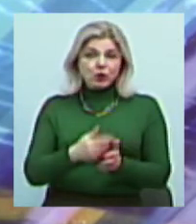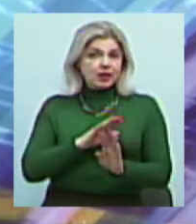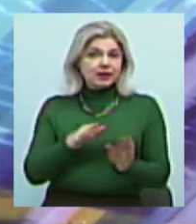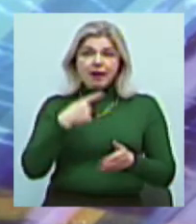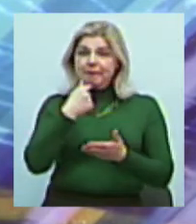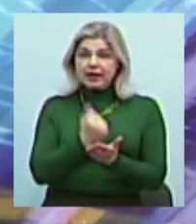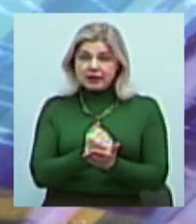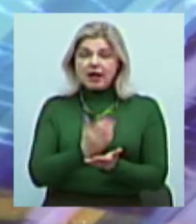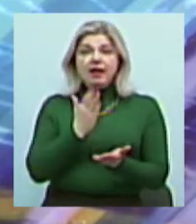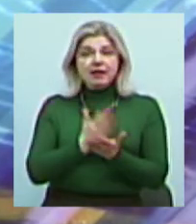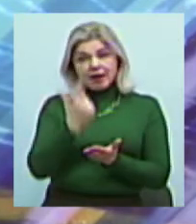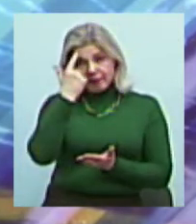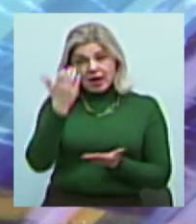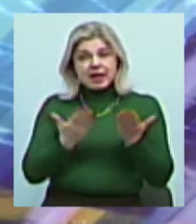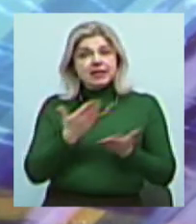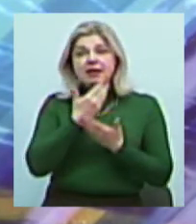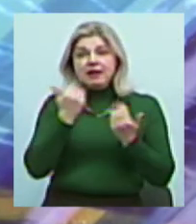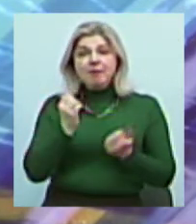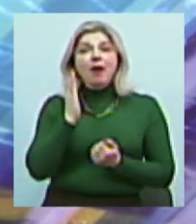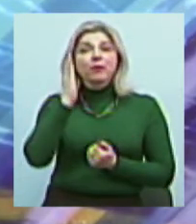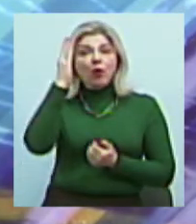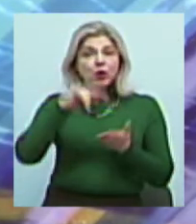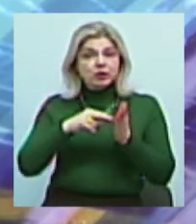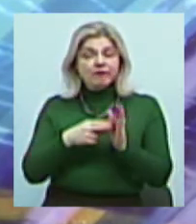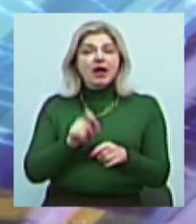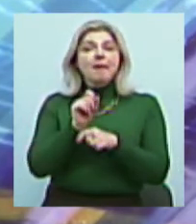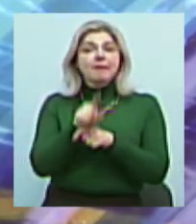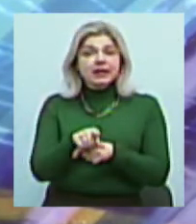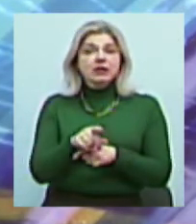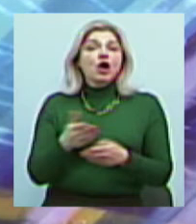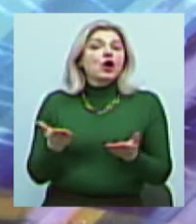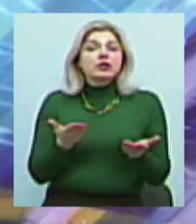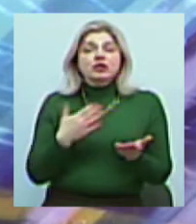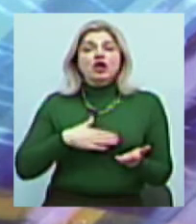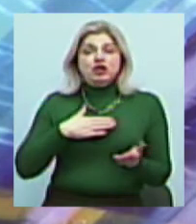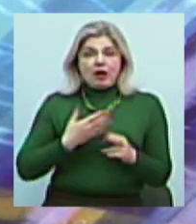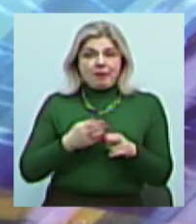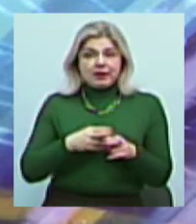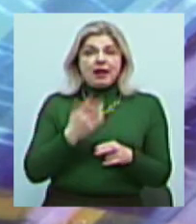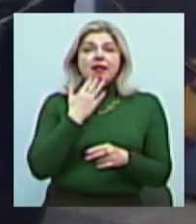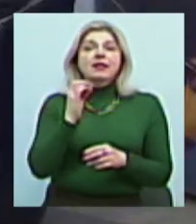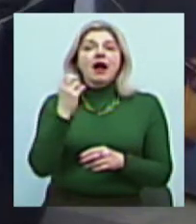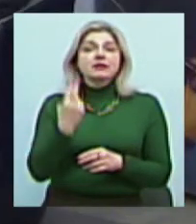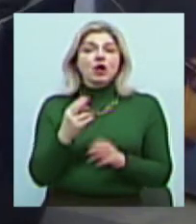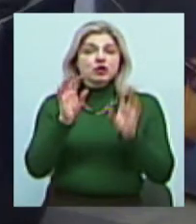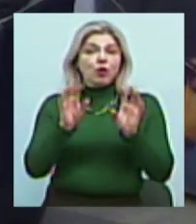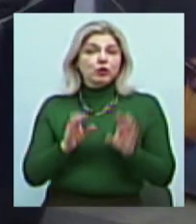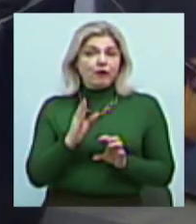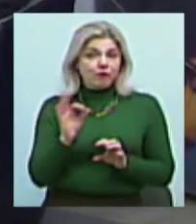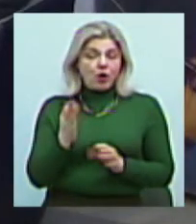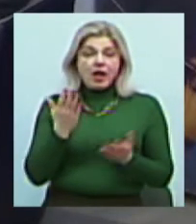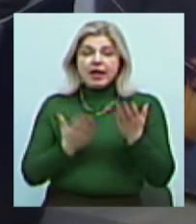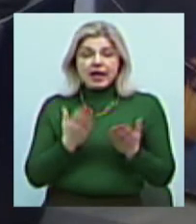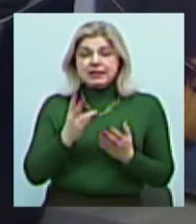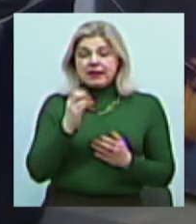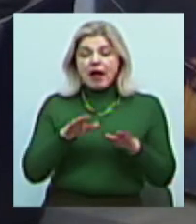такий виклик, якщо нема стратегії, нема місії та візії, то до чого тут національне законодавство, якщо на місцевому рівні це